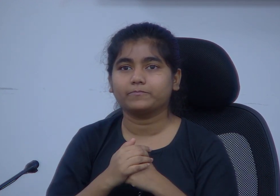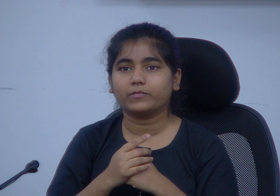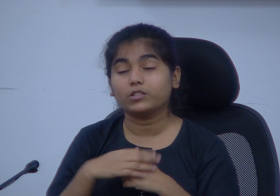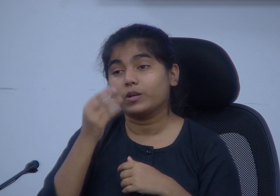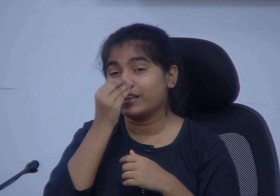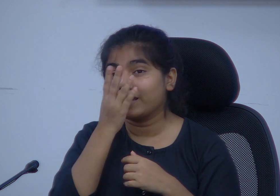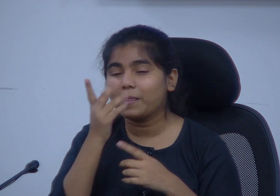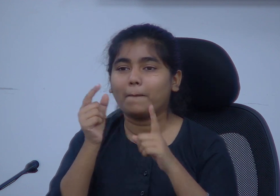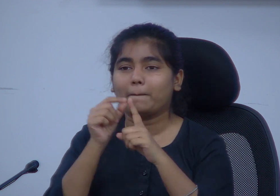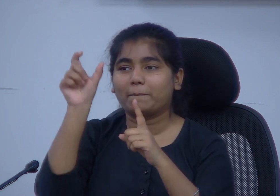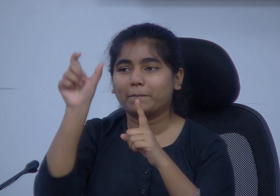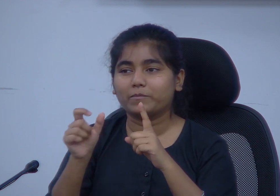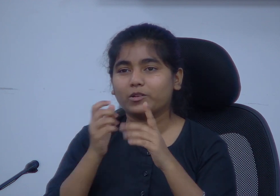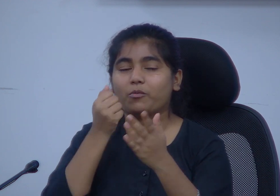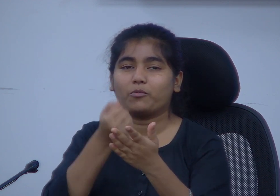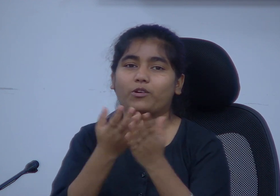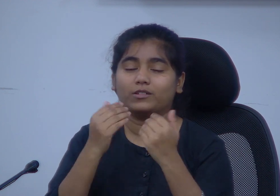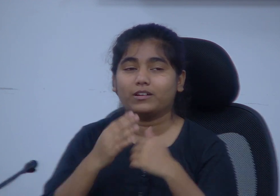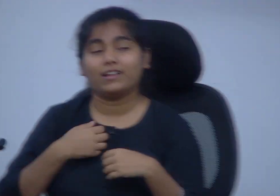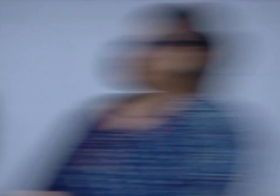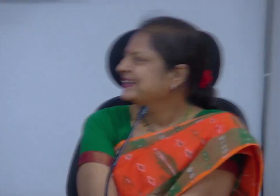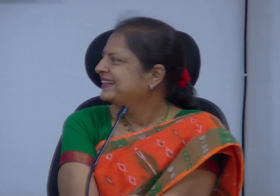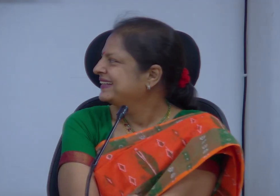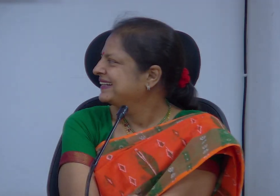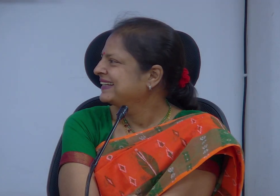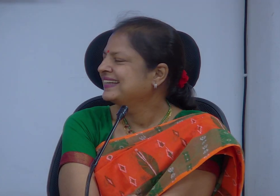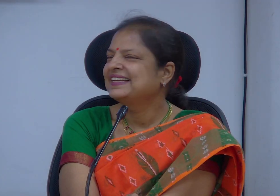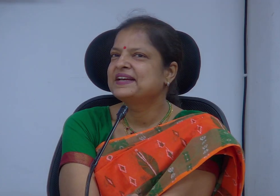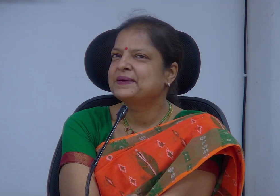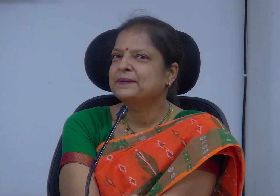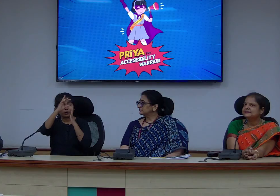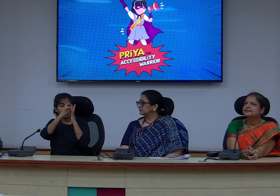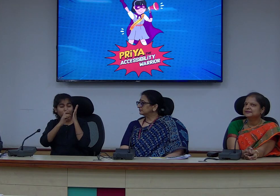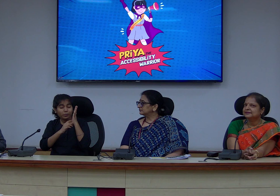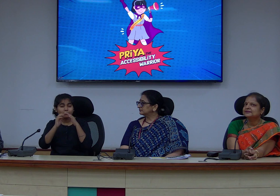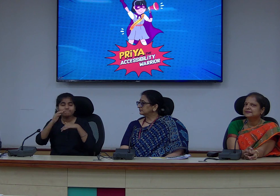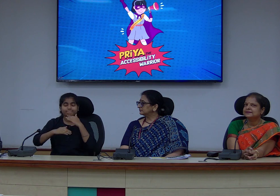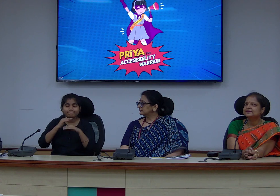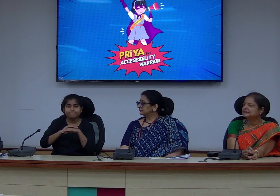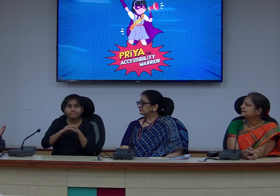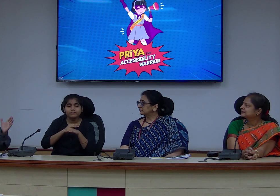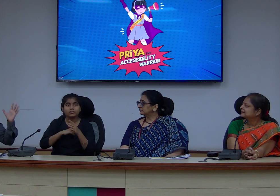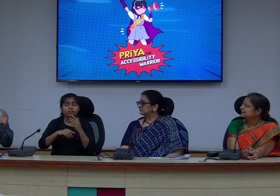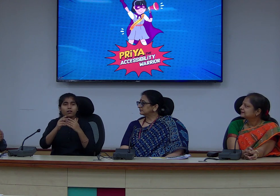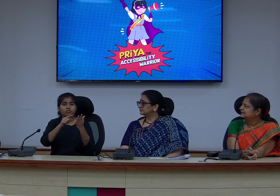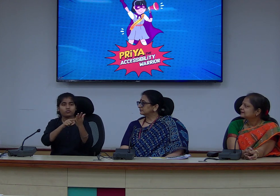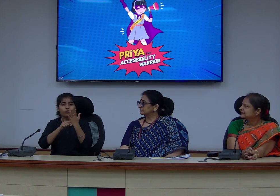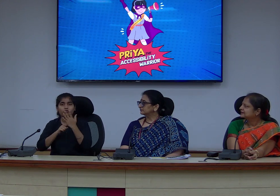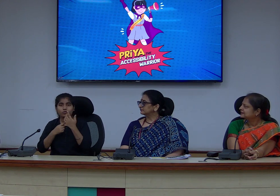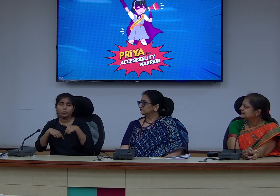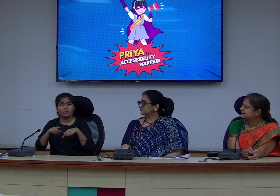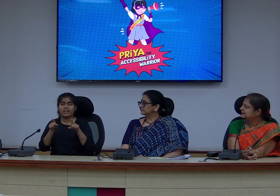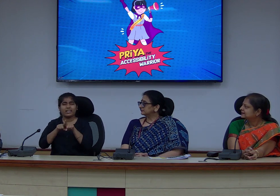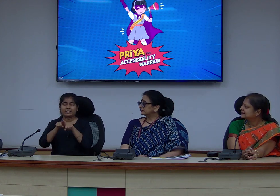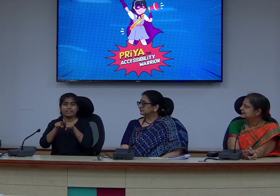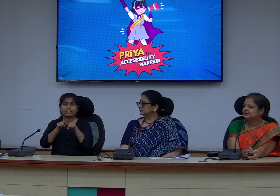है, तो आप हिंदी और इंग्लिश दोनों में आप प्रिया को पढ़ सकते हैं। चलिए, आपने कुछ एक बातें बहुत अच्छी बताई हैं तारिका जी, जब